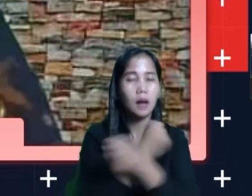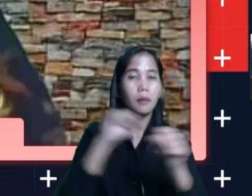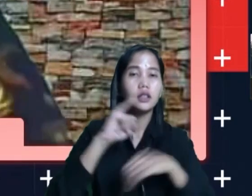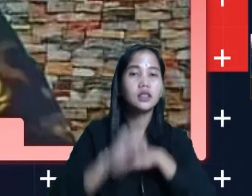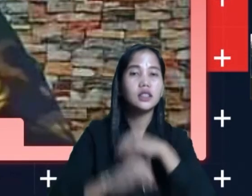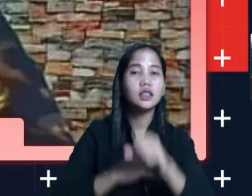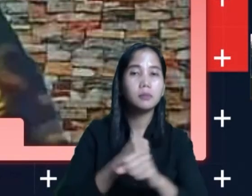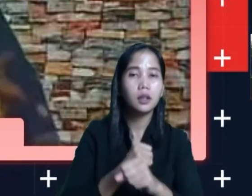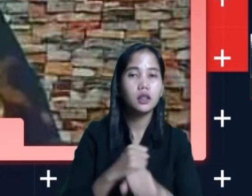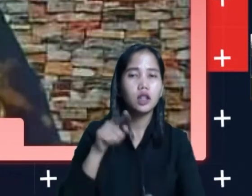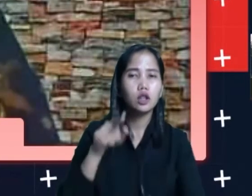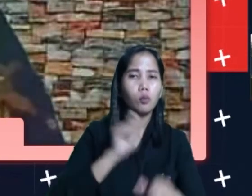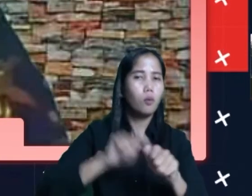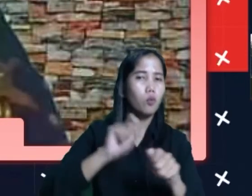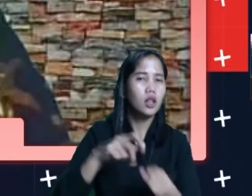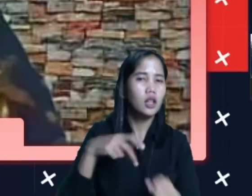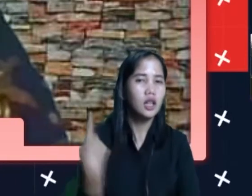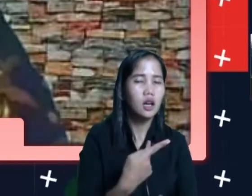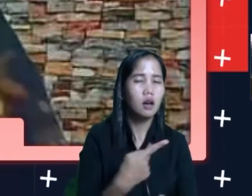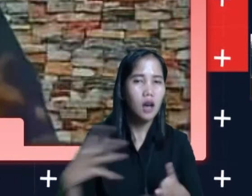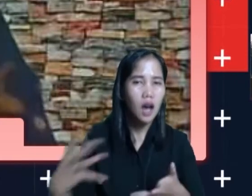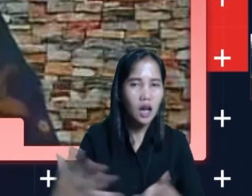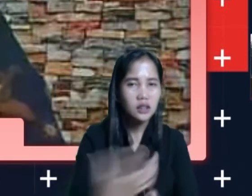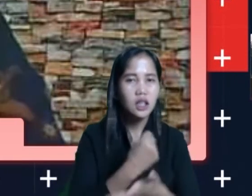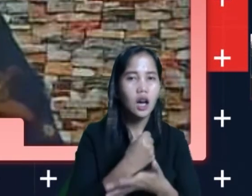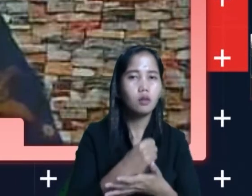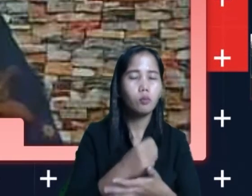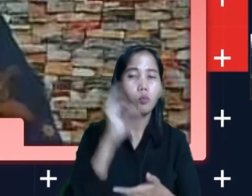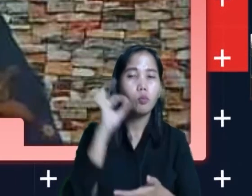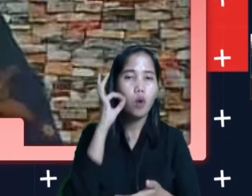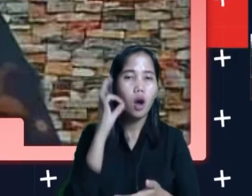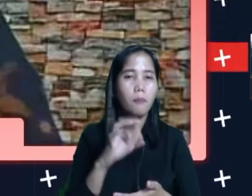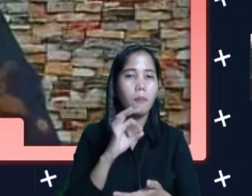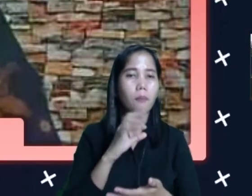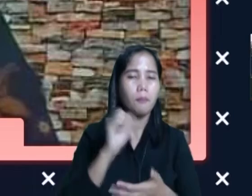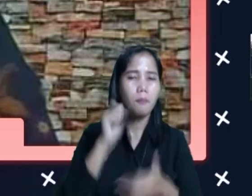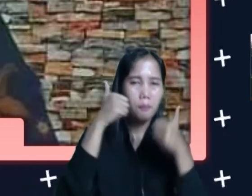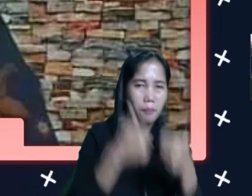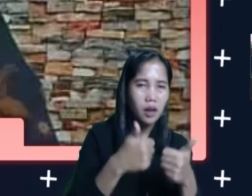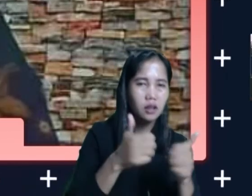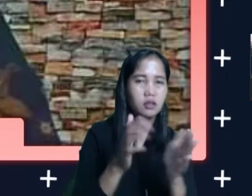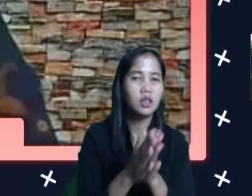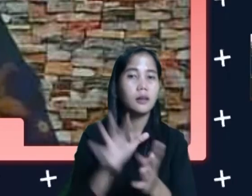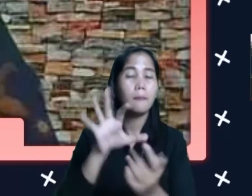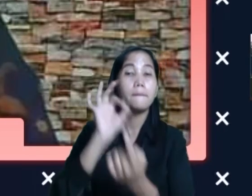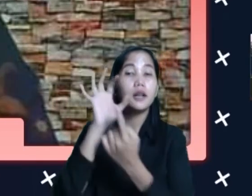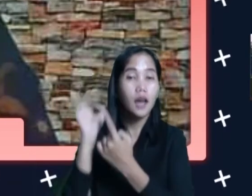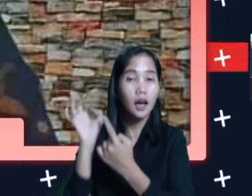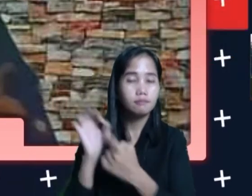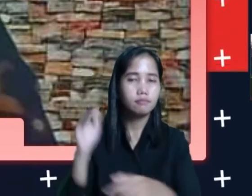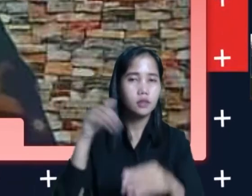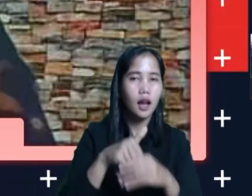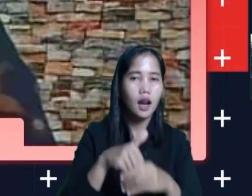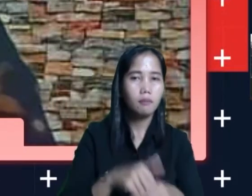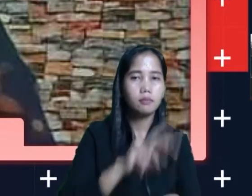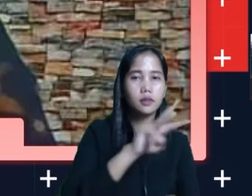dalam 3-4 detik, A, B, atau C. sudah dipilih. Mana pilihan